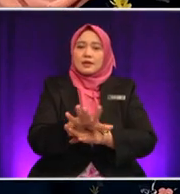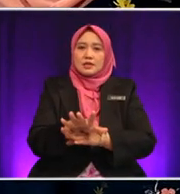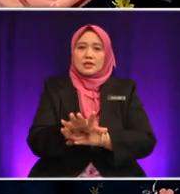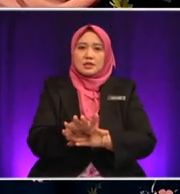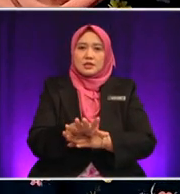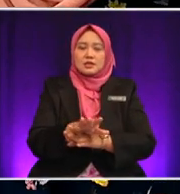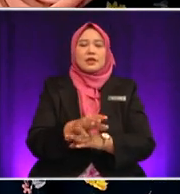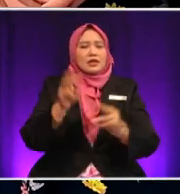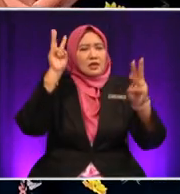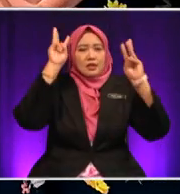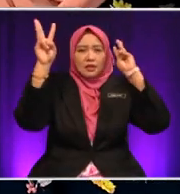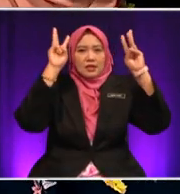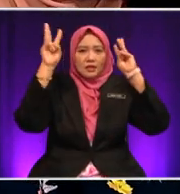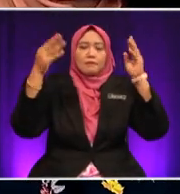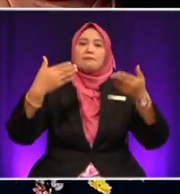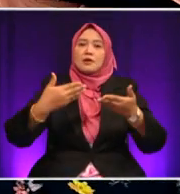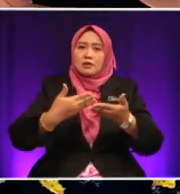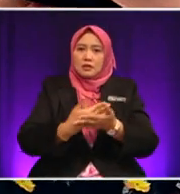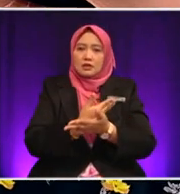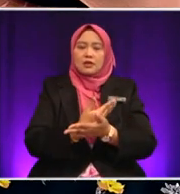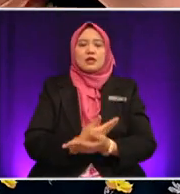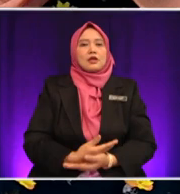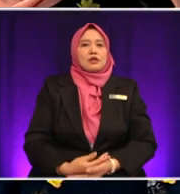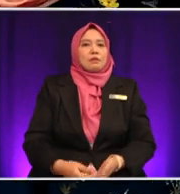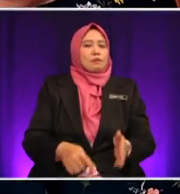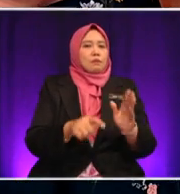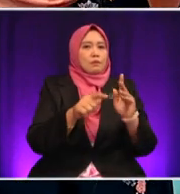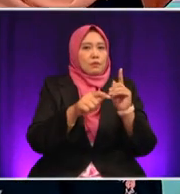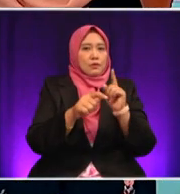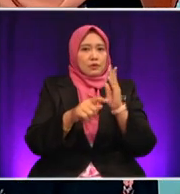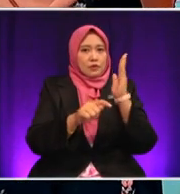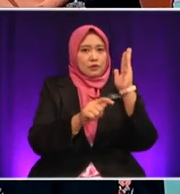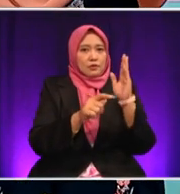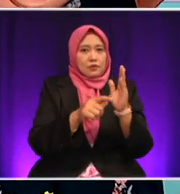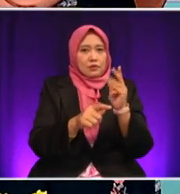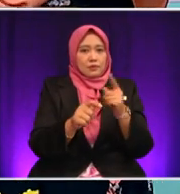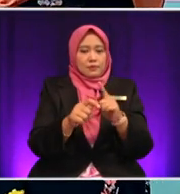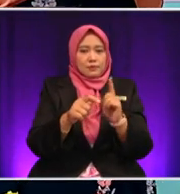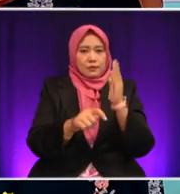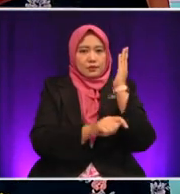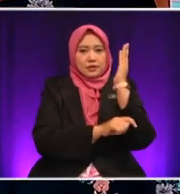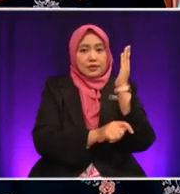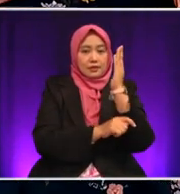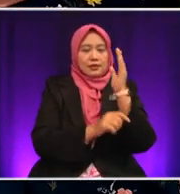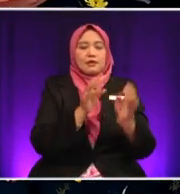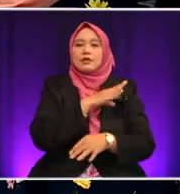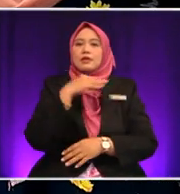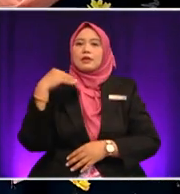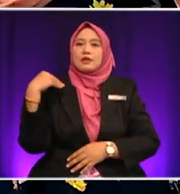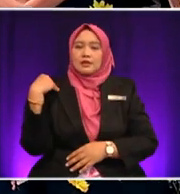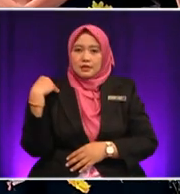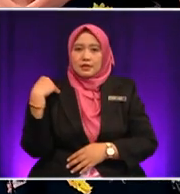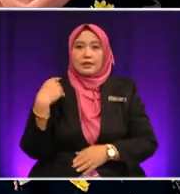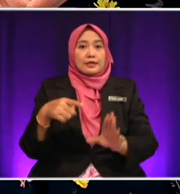adik kesan positif ataupun kesan negatif jenis-jenis cyber oke di sini juga anak-anak murid akan berkenalan